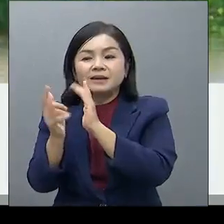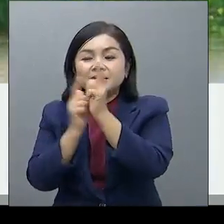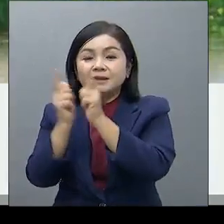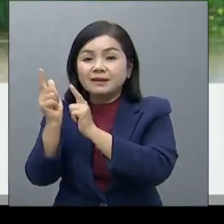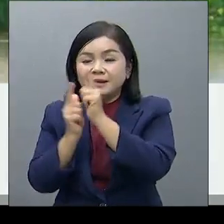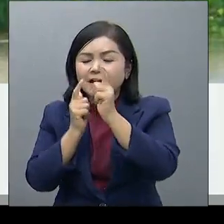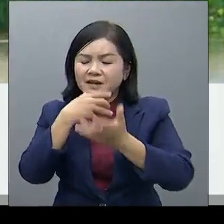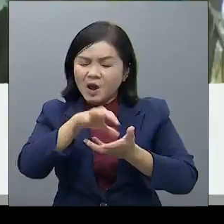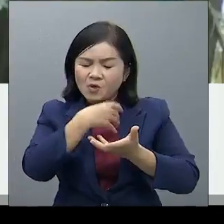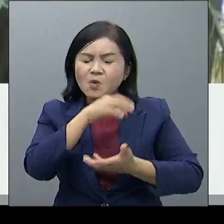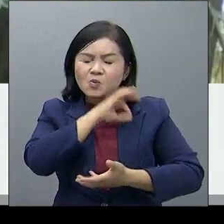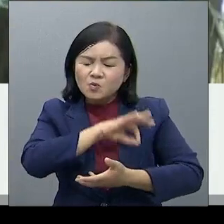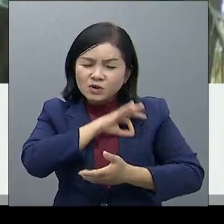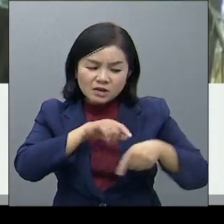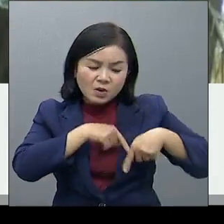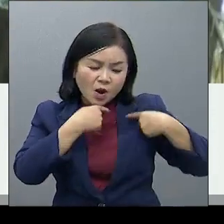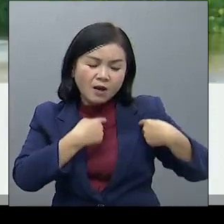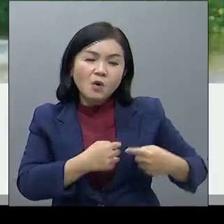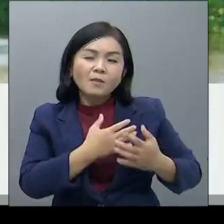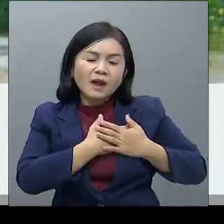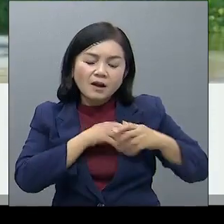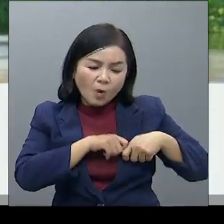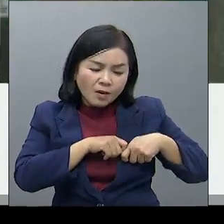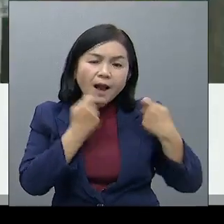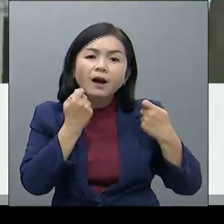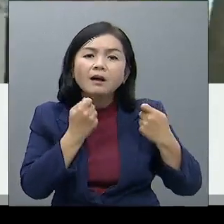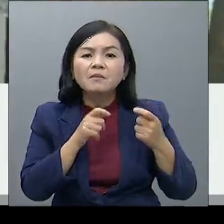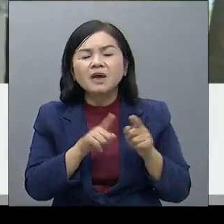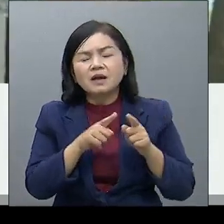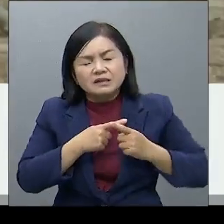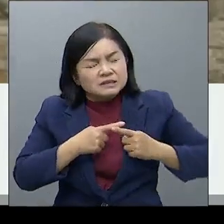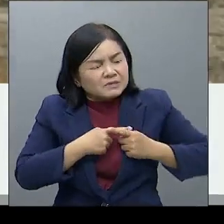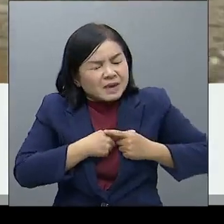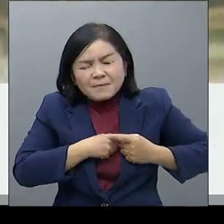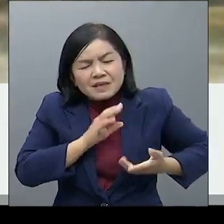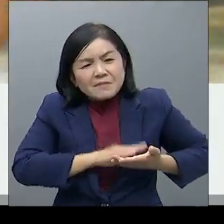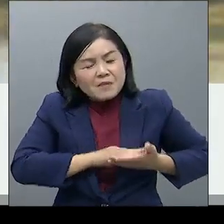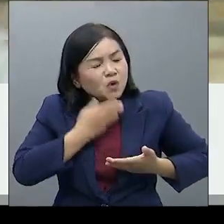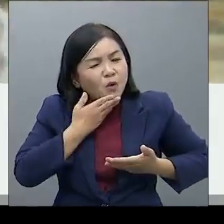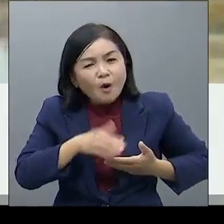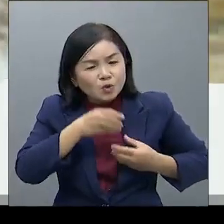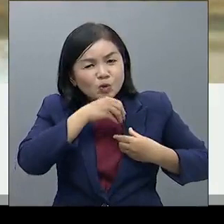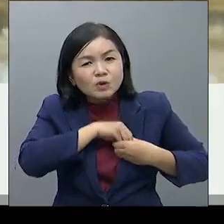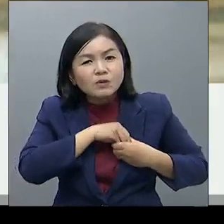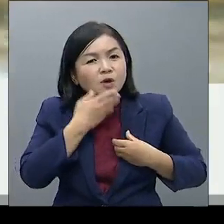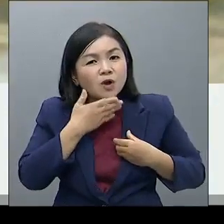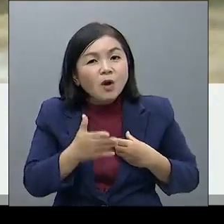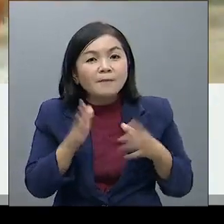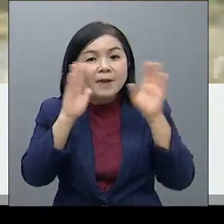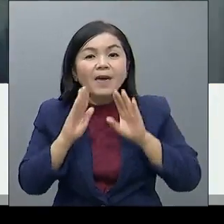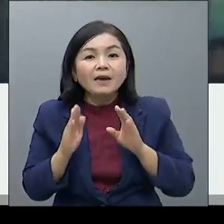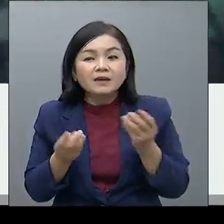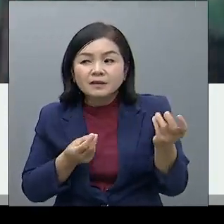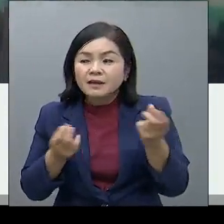ความรู้สึกเจ็บปวดเพราะไม่สมหวังในความรักเหมือนกับว่าความเจ็บเนี่ยมันผูกติดอยู่ที่เอวตลอดเวลาท่าเต้นก็ไม่ซับซ้อนนะ